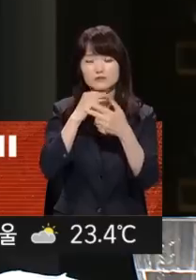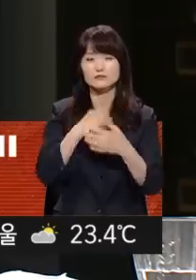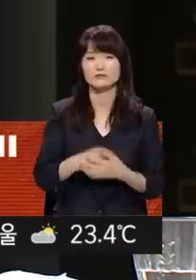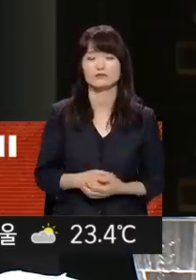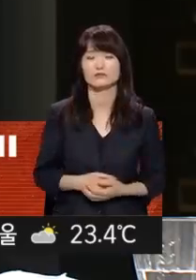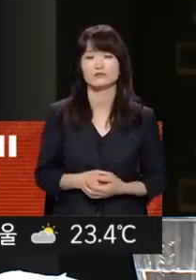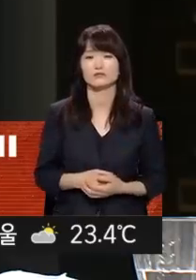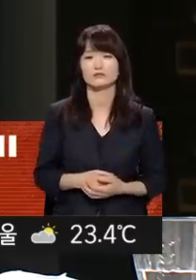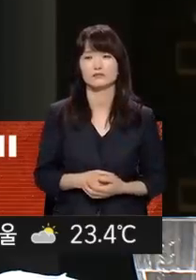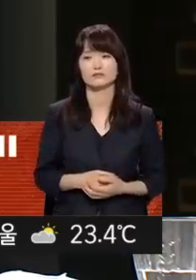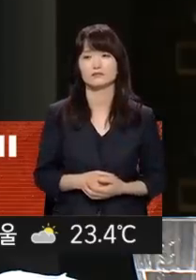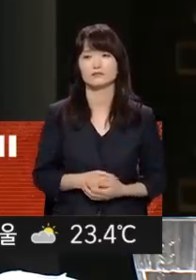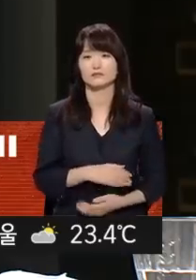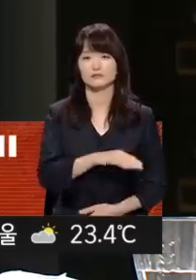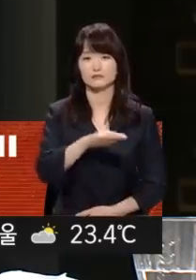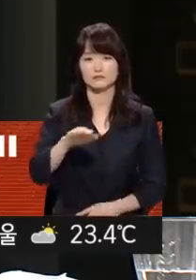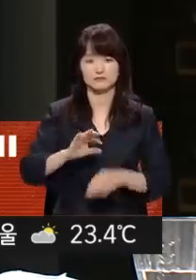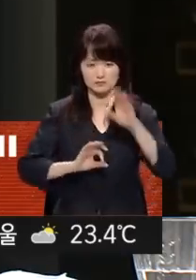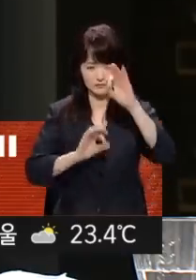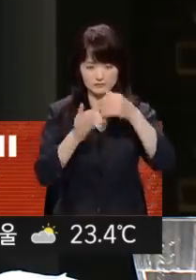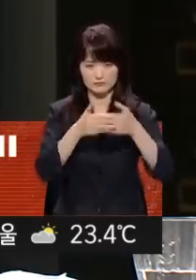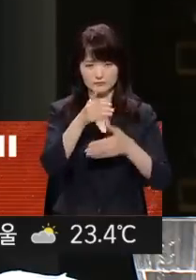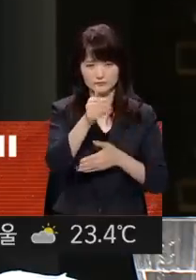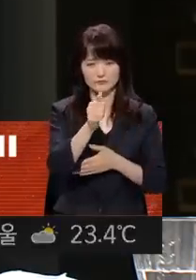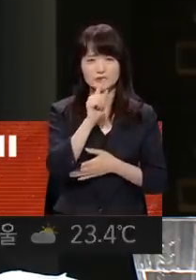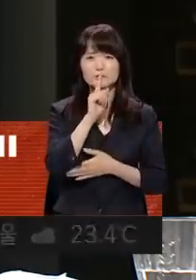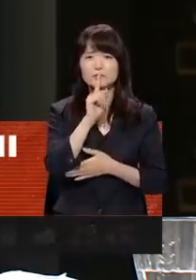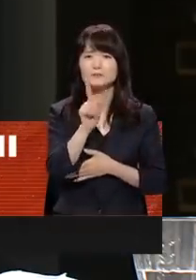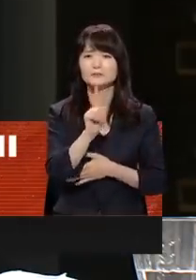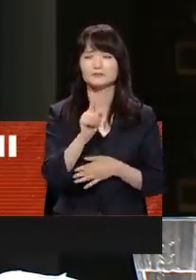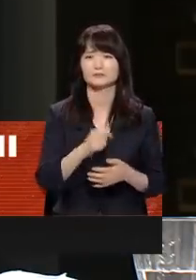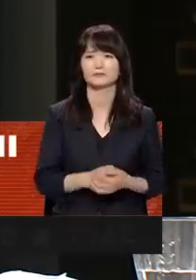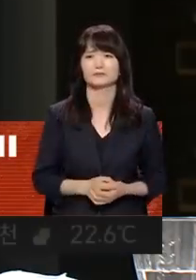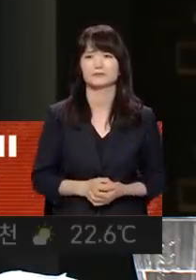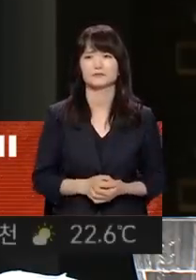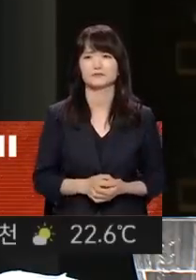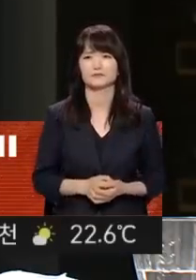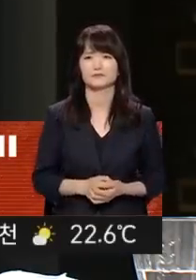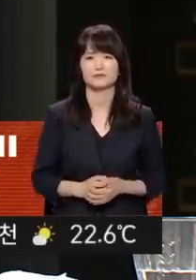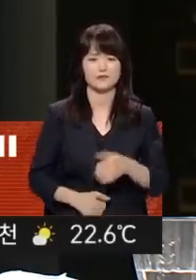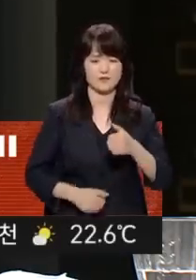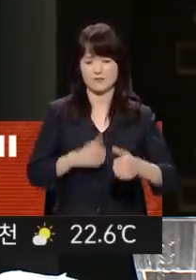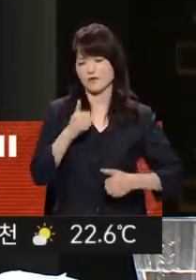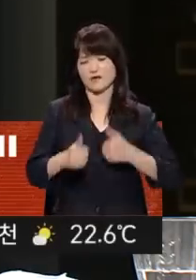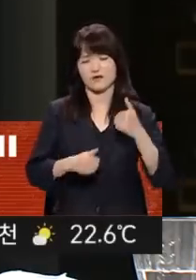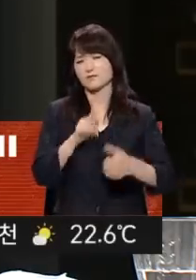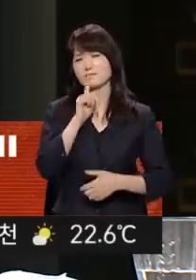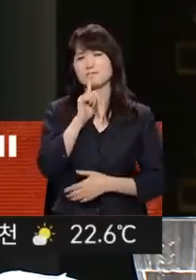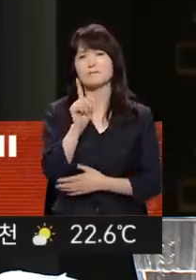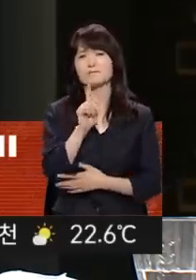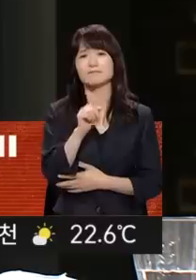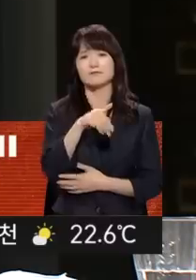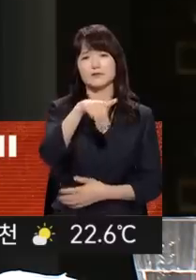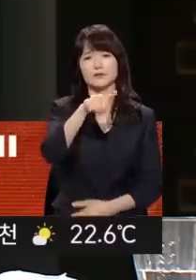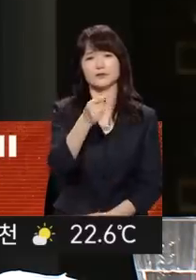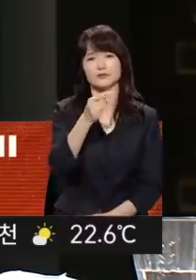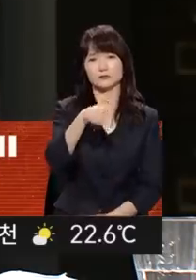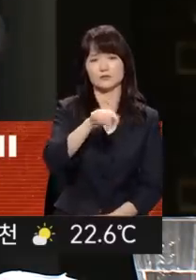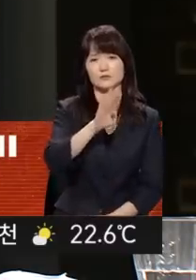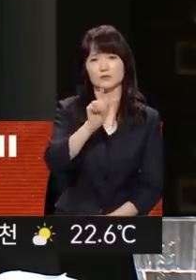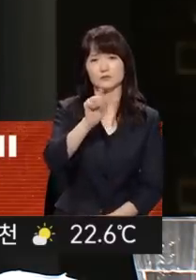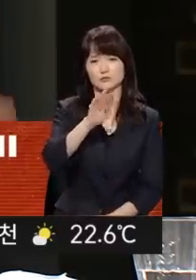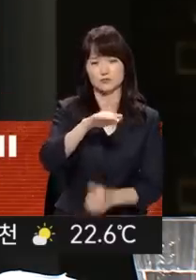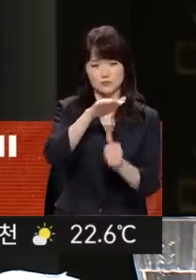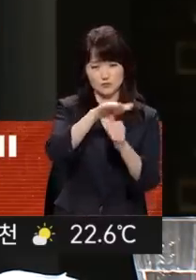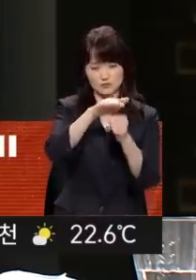변호사님 우리가 항상 사건 만장에서 맨날 비분관계하는 그 촉법